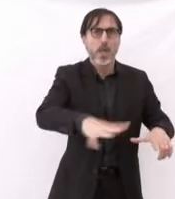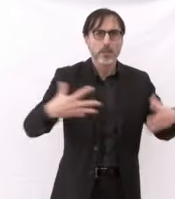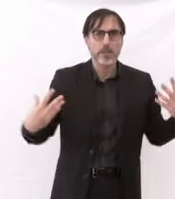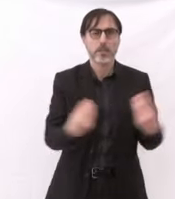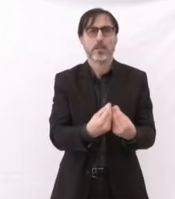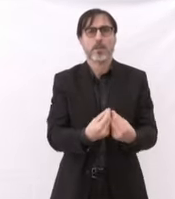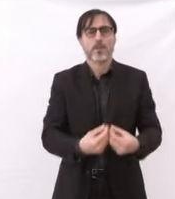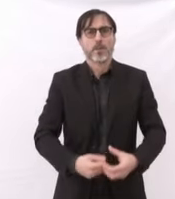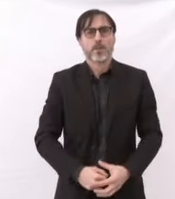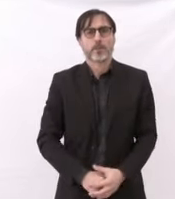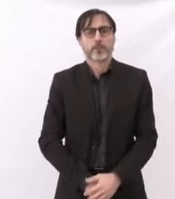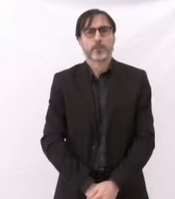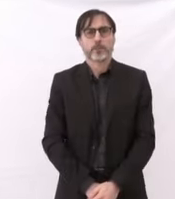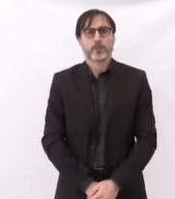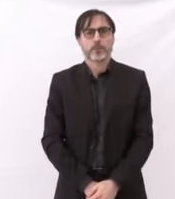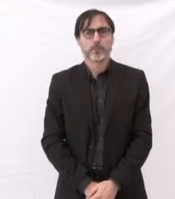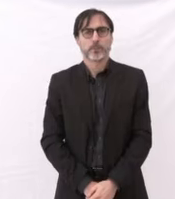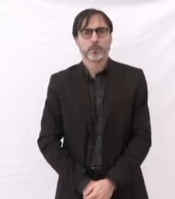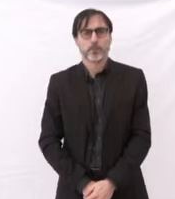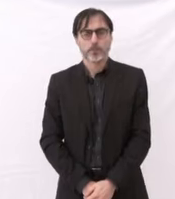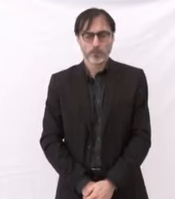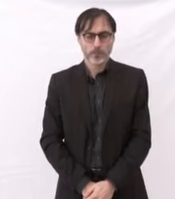gente.